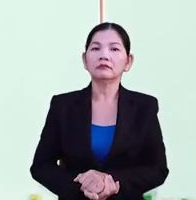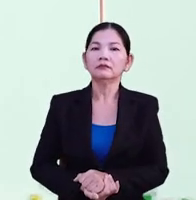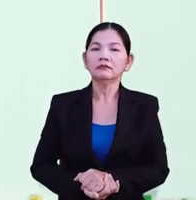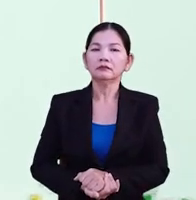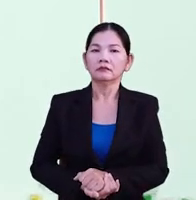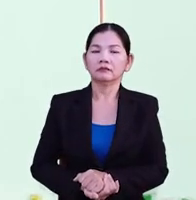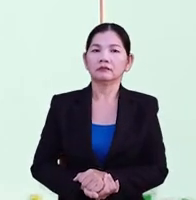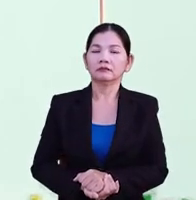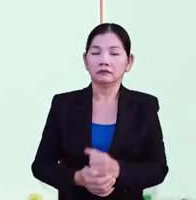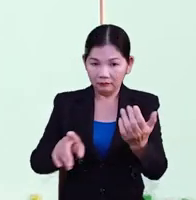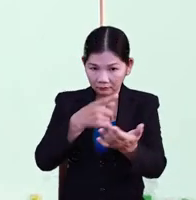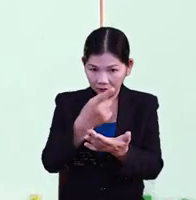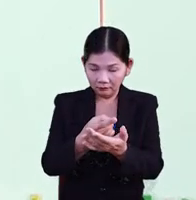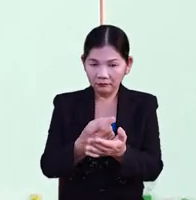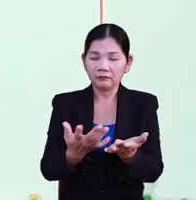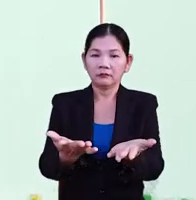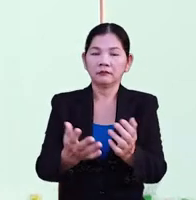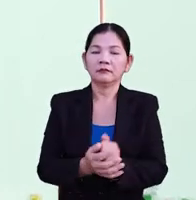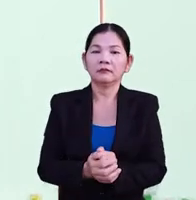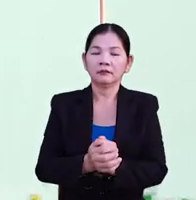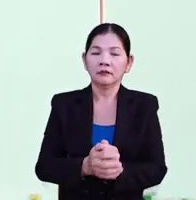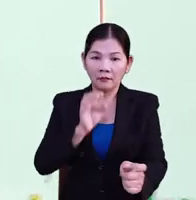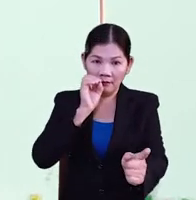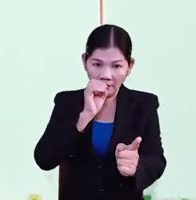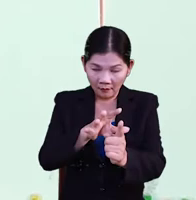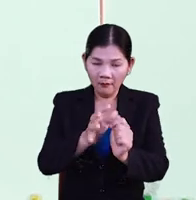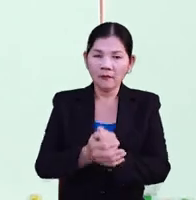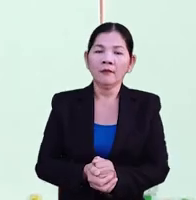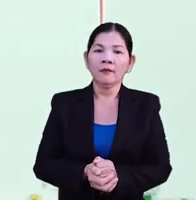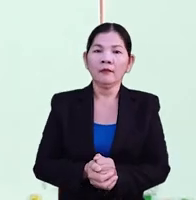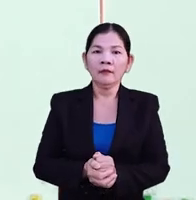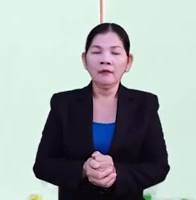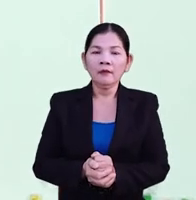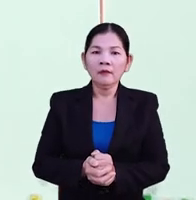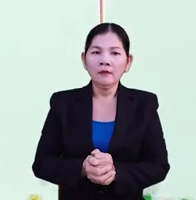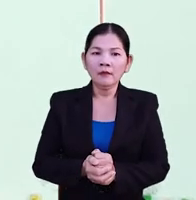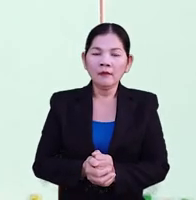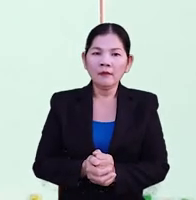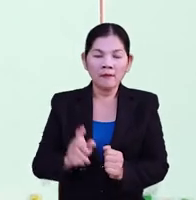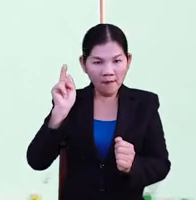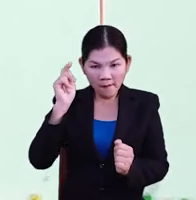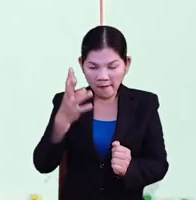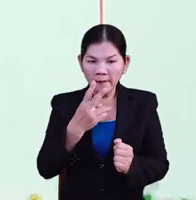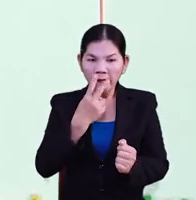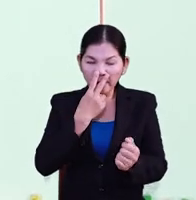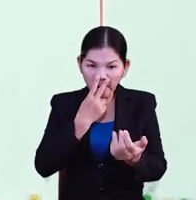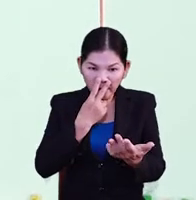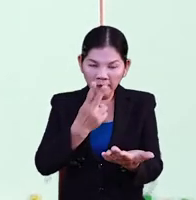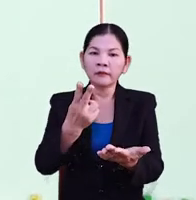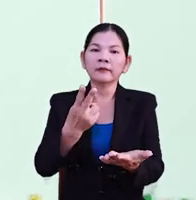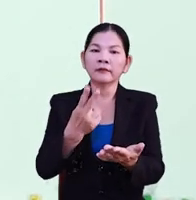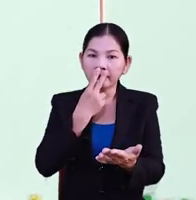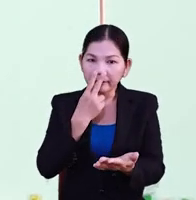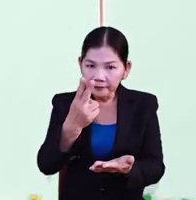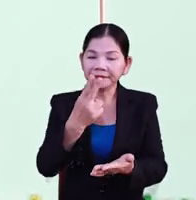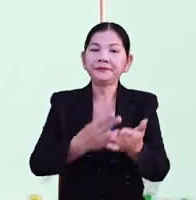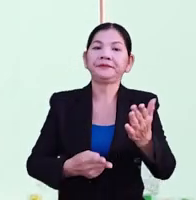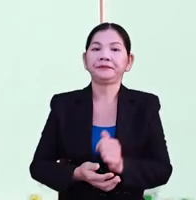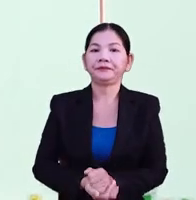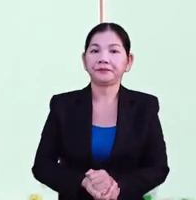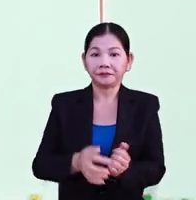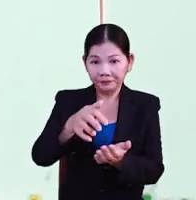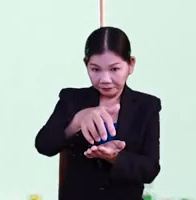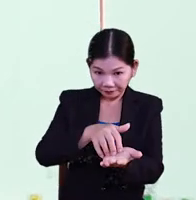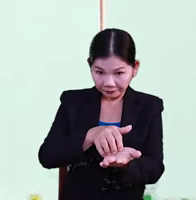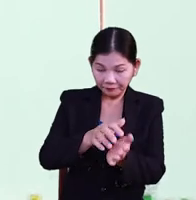ចាចូលរួមឆ្លើយឮៗមកកូនចាគឺអ្វីលហុង